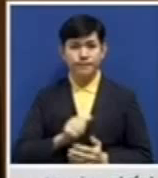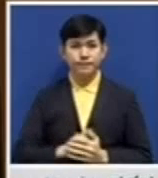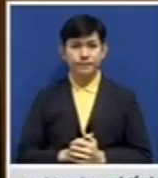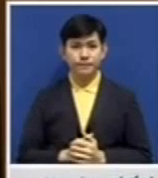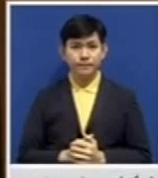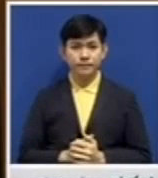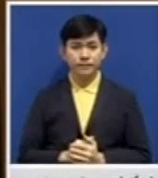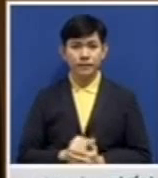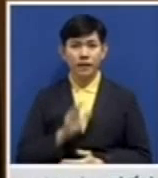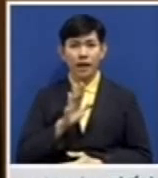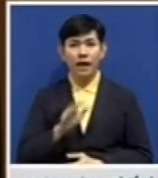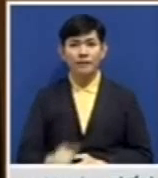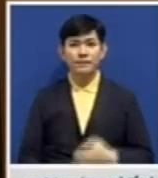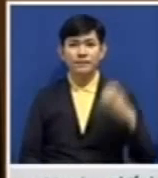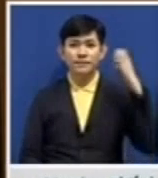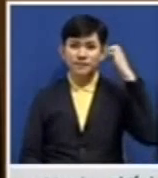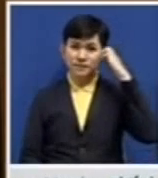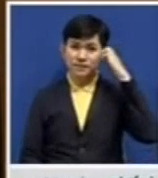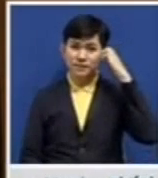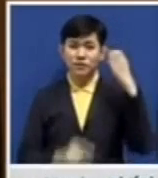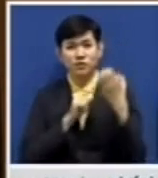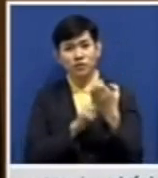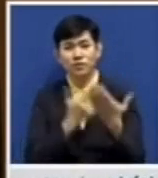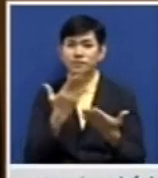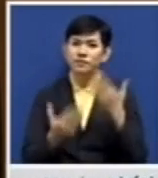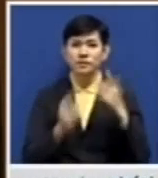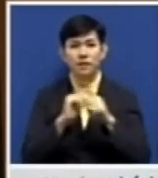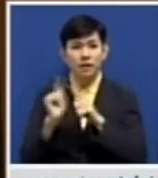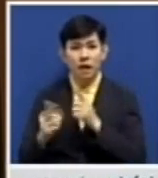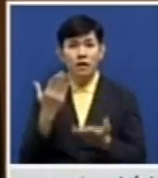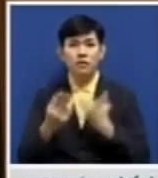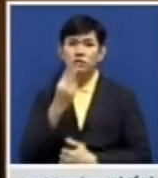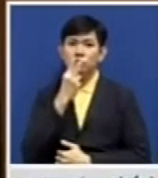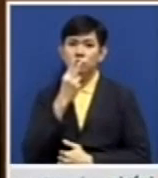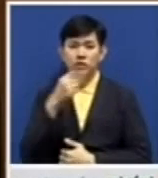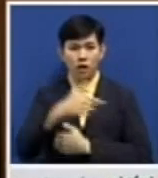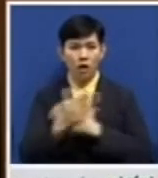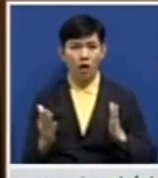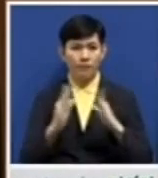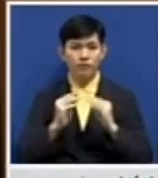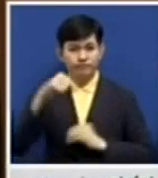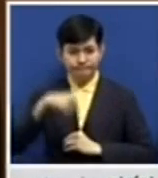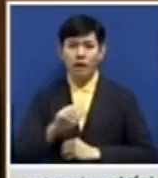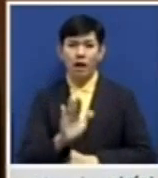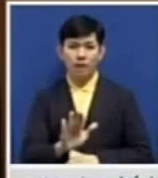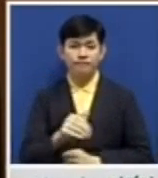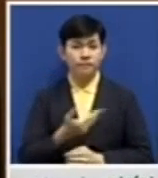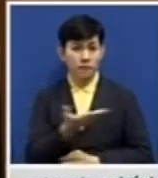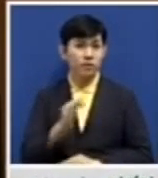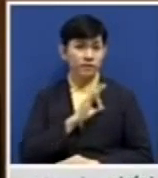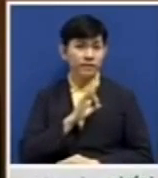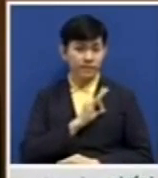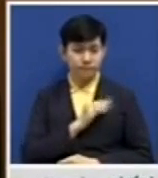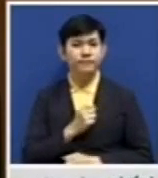ห้ามใช้เครื่องมือสื่อสารใดๆรวมทั้งห้ามสูบบุหรี่ในห้องประชุมนะครับอันนี้สมาชิกปฏิบัติอยู่แล้วด้ว